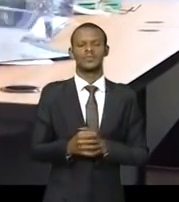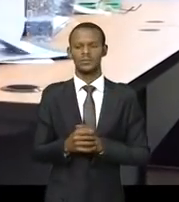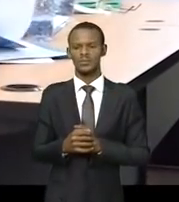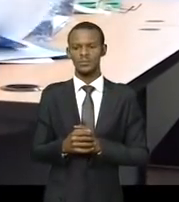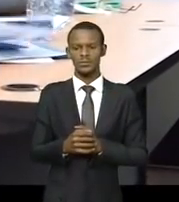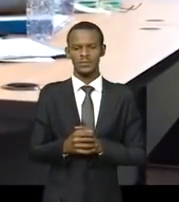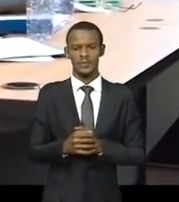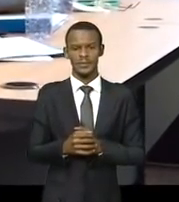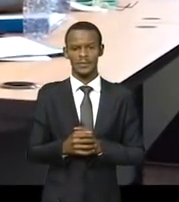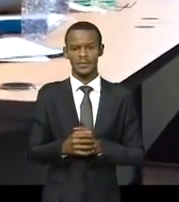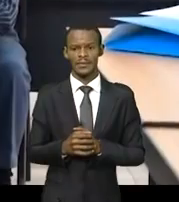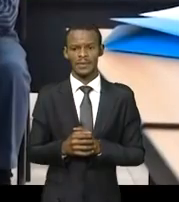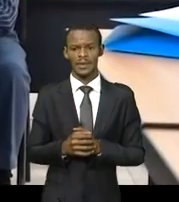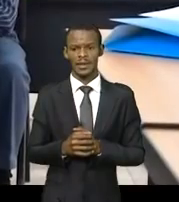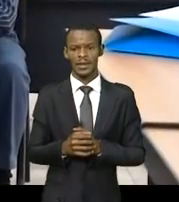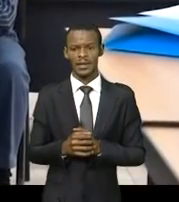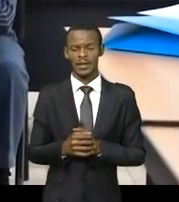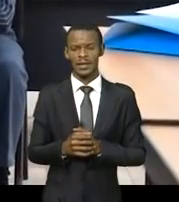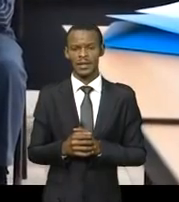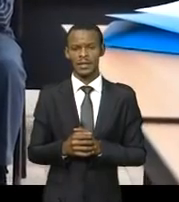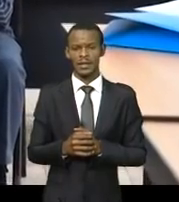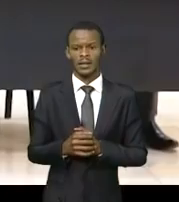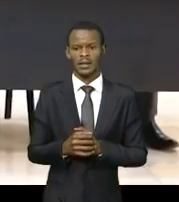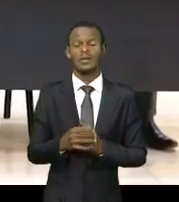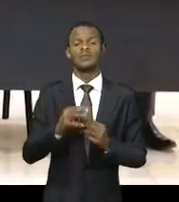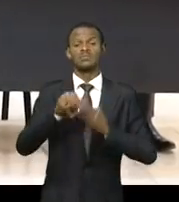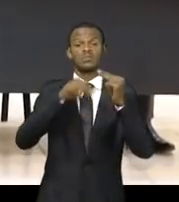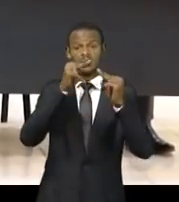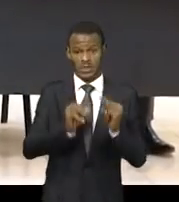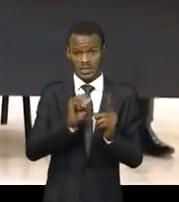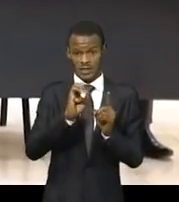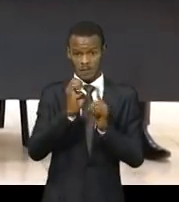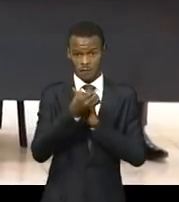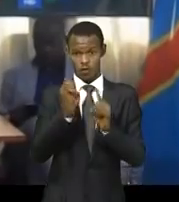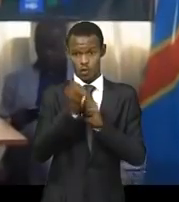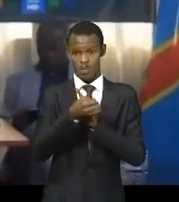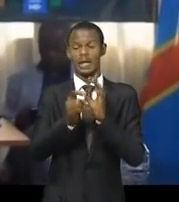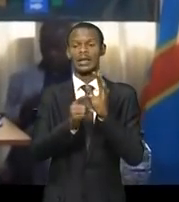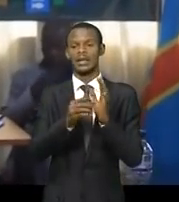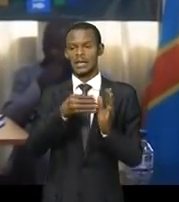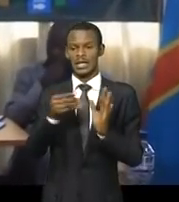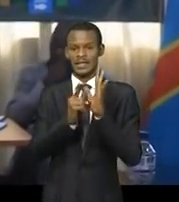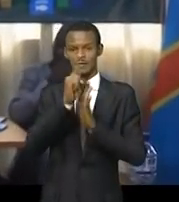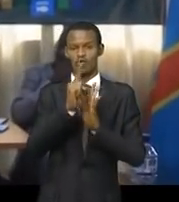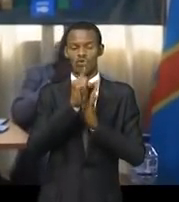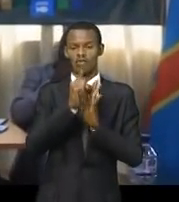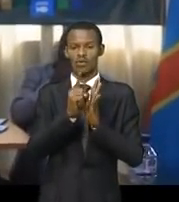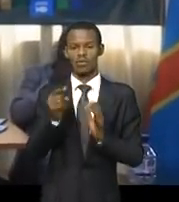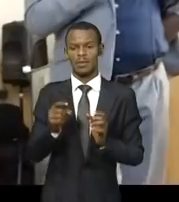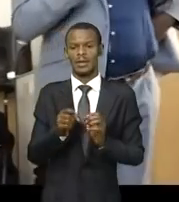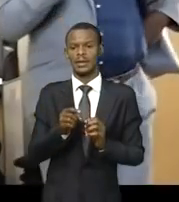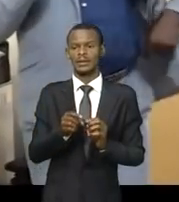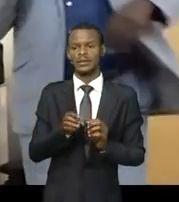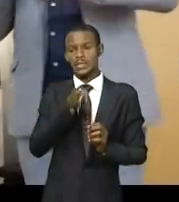la direction des ressources en eau du ministère de l'Environnement et Développement durable, les différents ministères